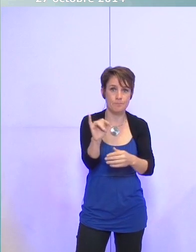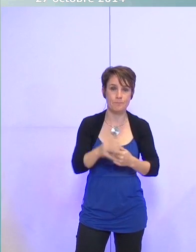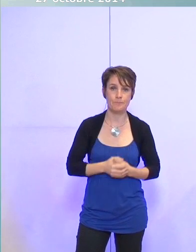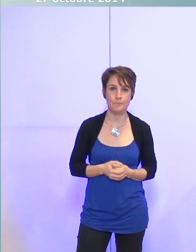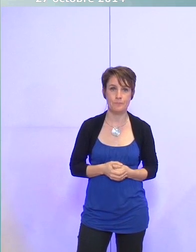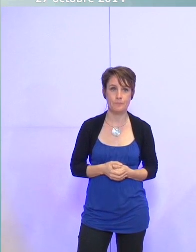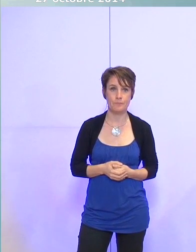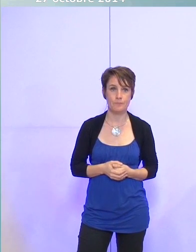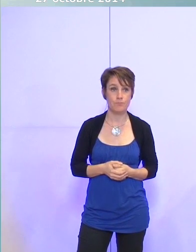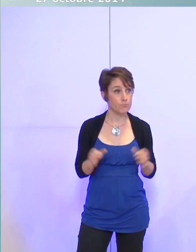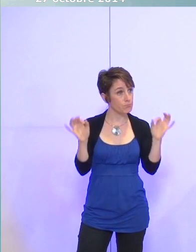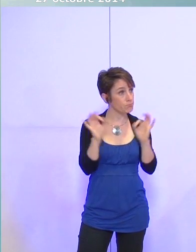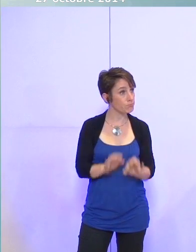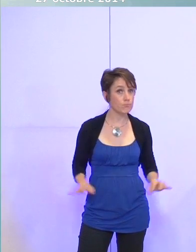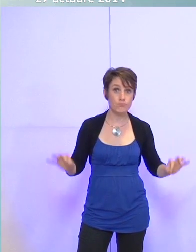Parfait. Qu'une ?